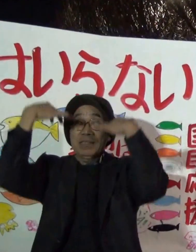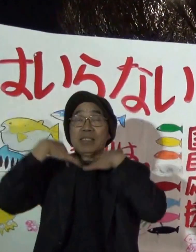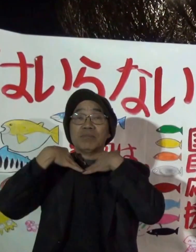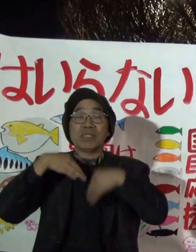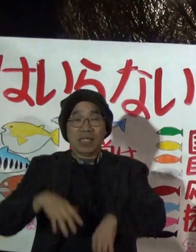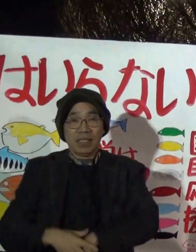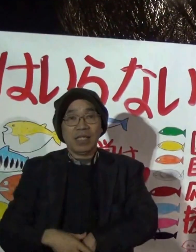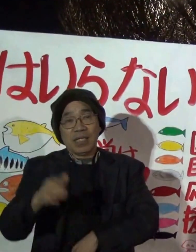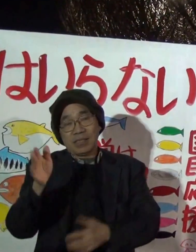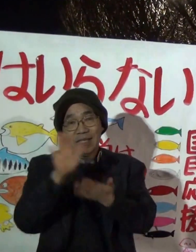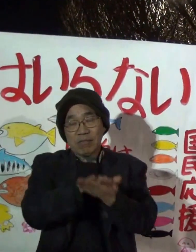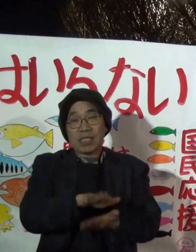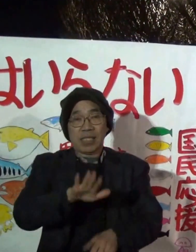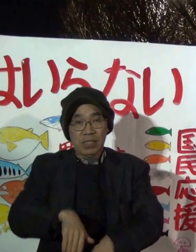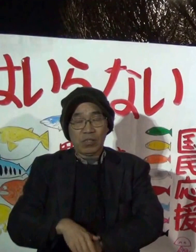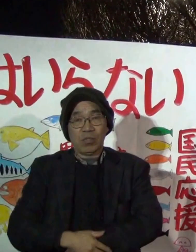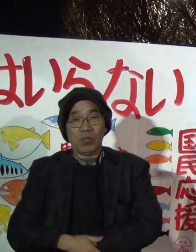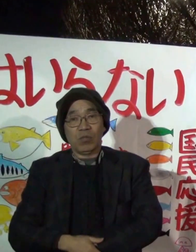に対して